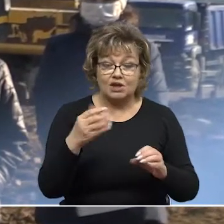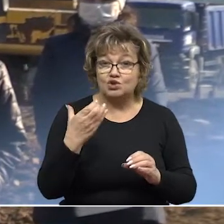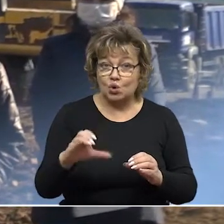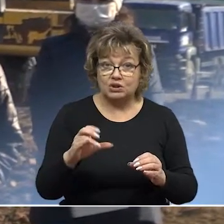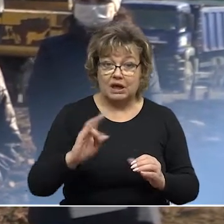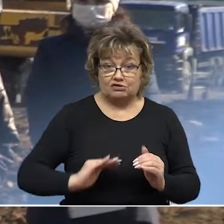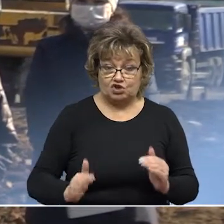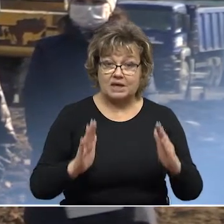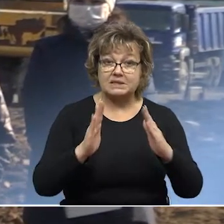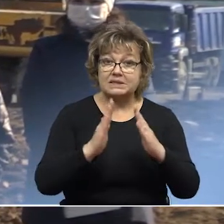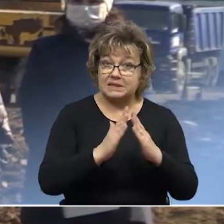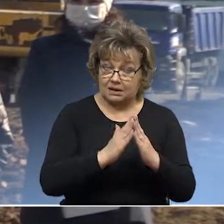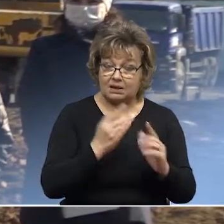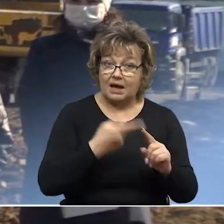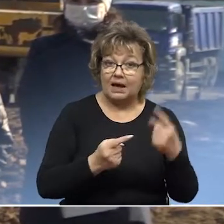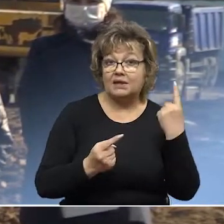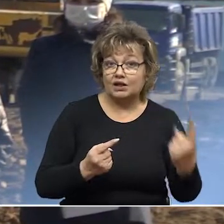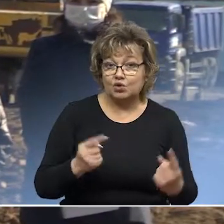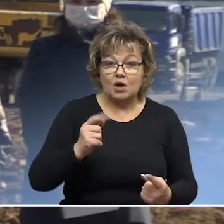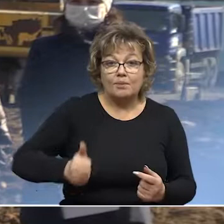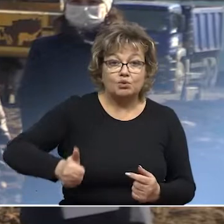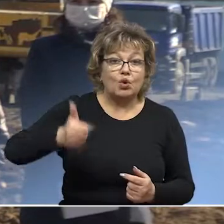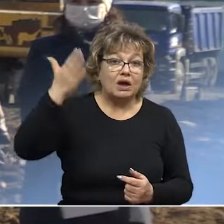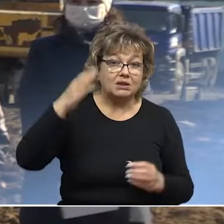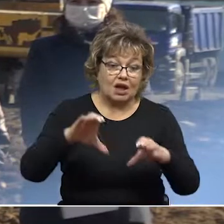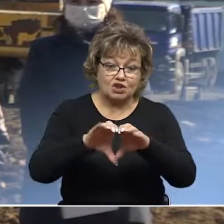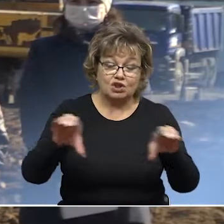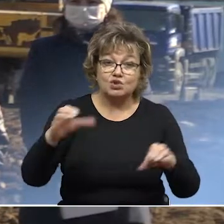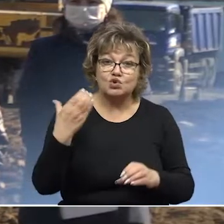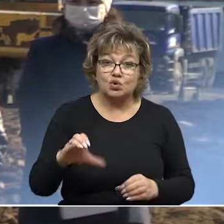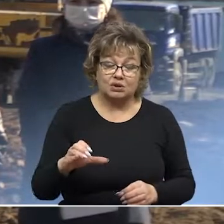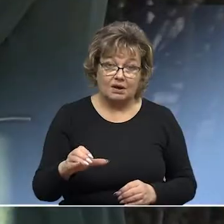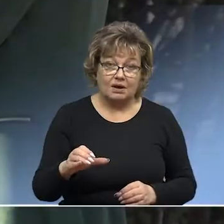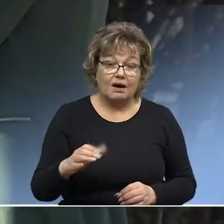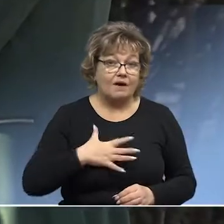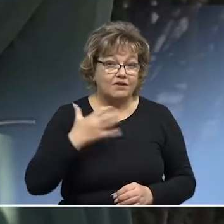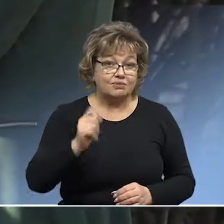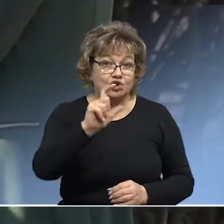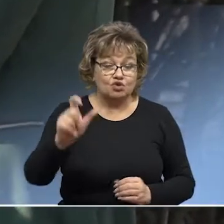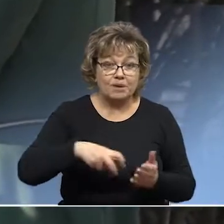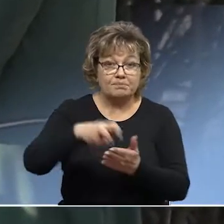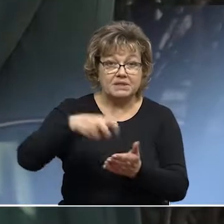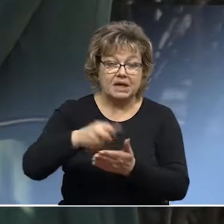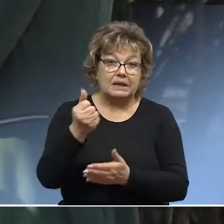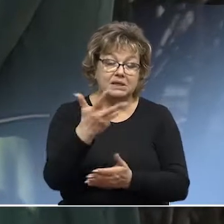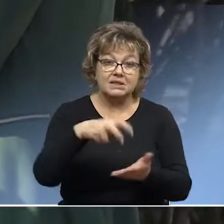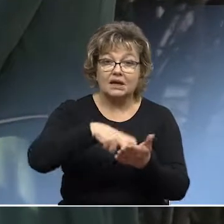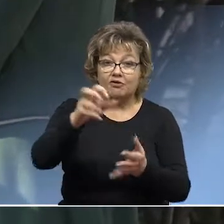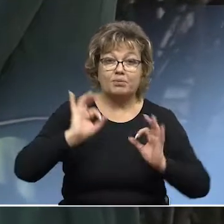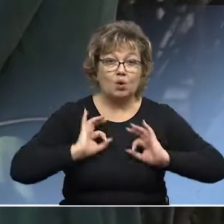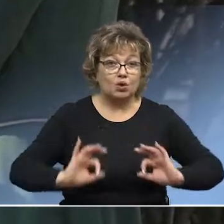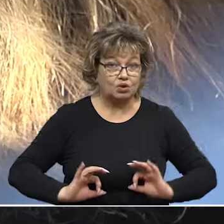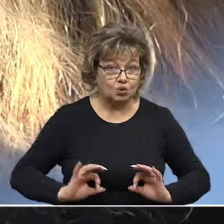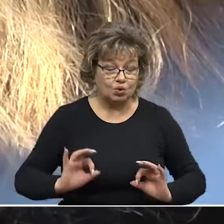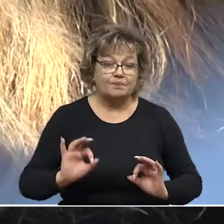сотка на частный сектор, одно. И что такое на многоэтажку сотка труба? Возмущенные жители писали сразу несколько писем